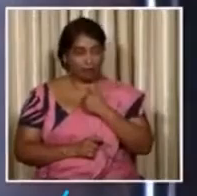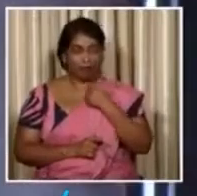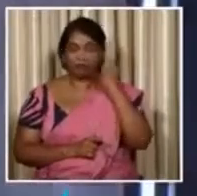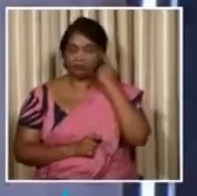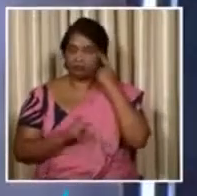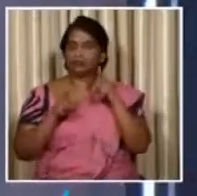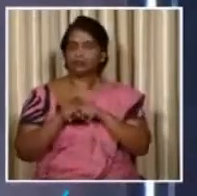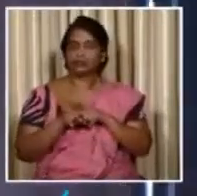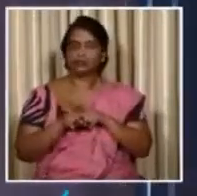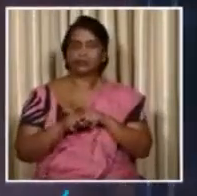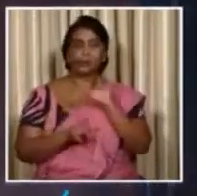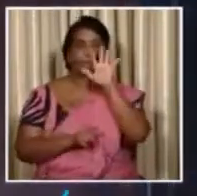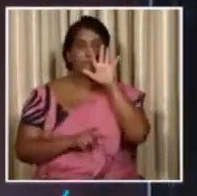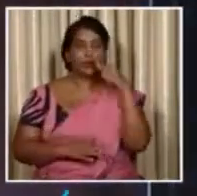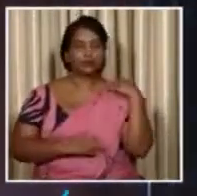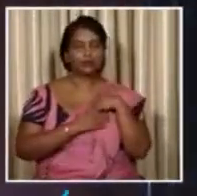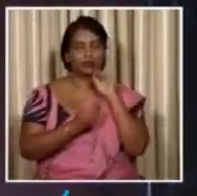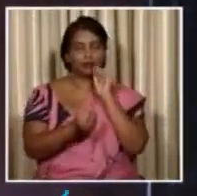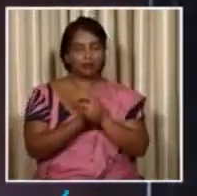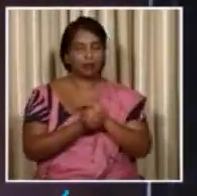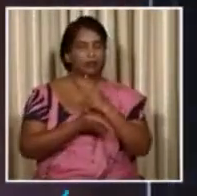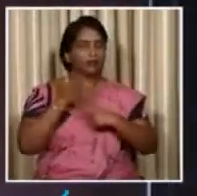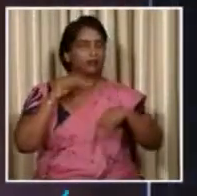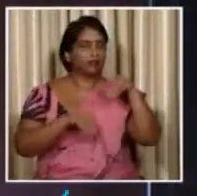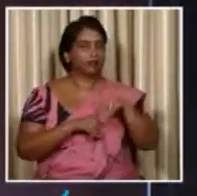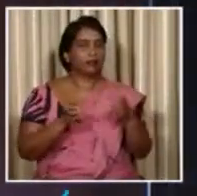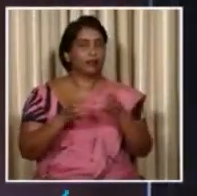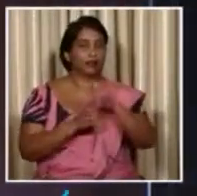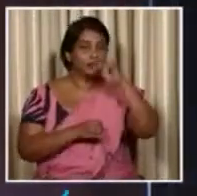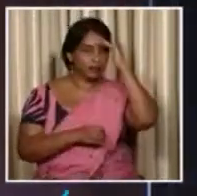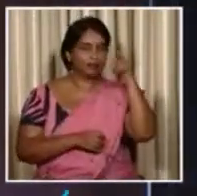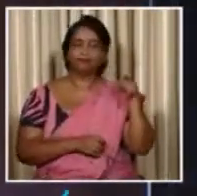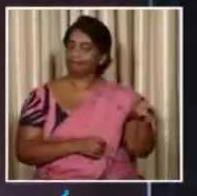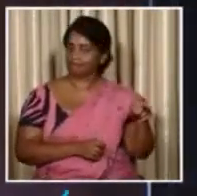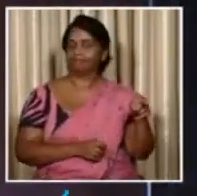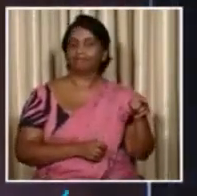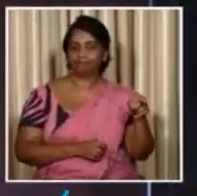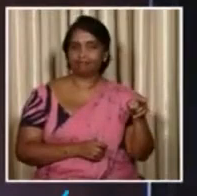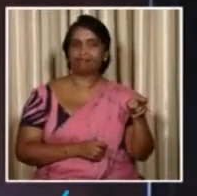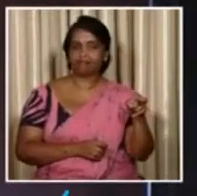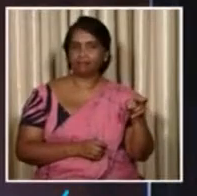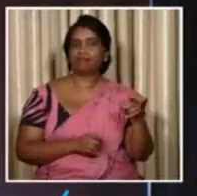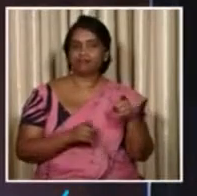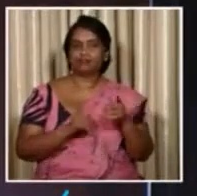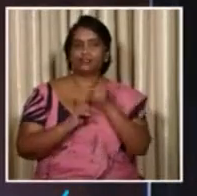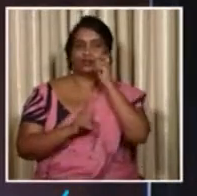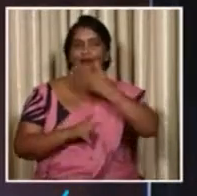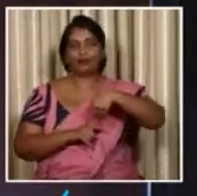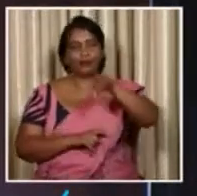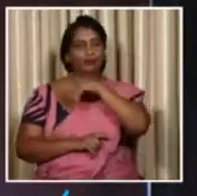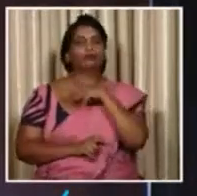තරමින් පන්සිල් පද රකින්න එකම දේශපාලන පක්ෂ නායකයා එතුමා. ඉතින් ඒවට මේ ජනතාව